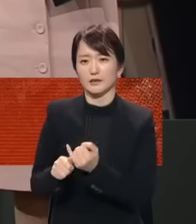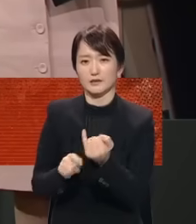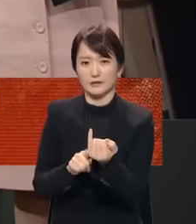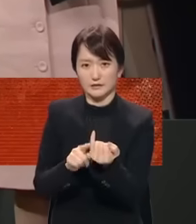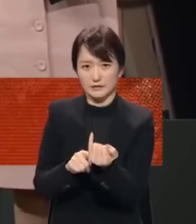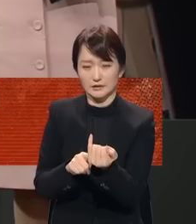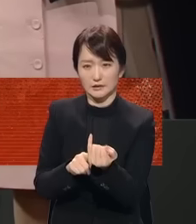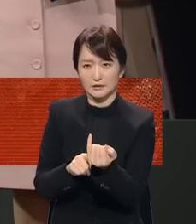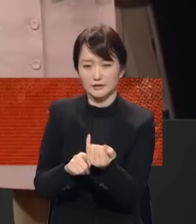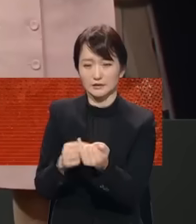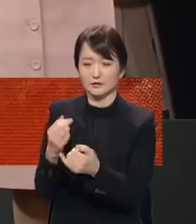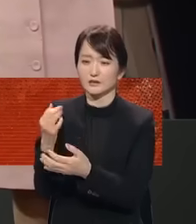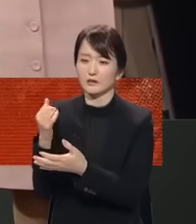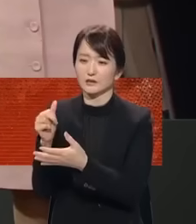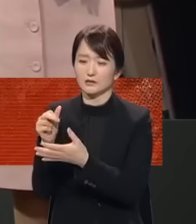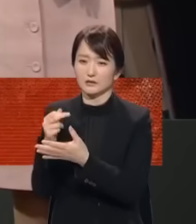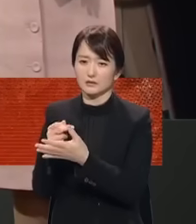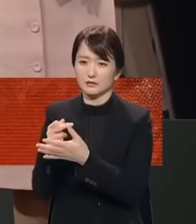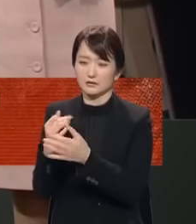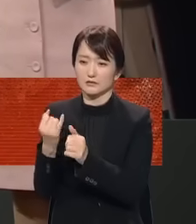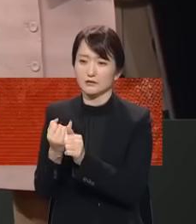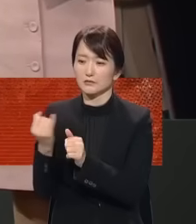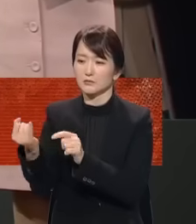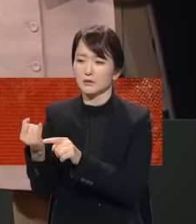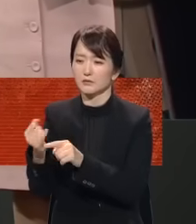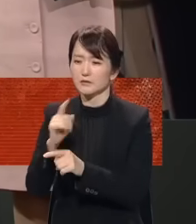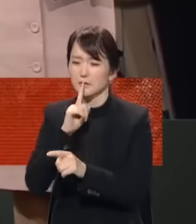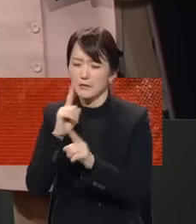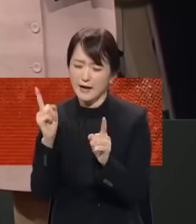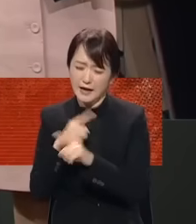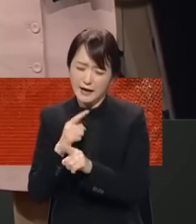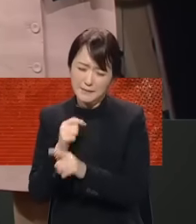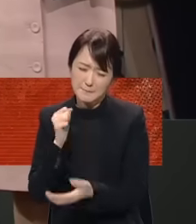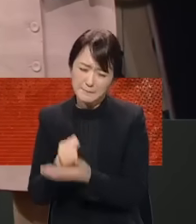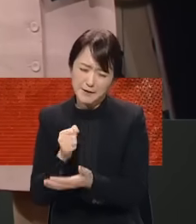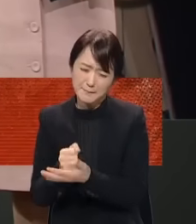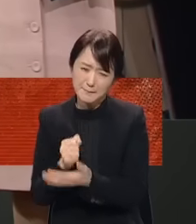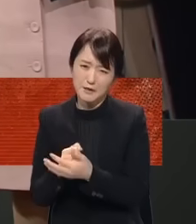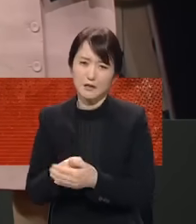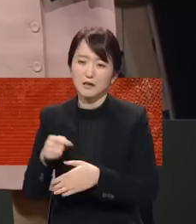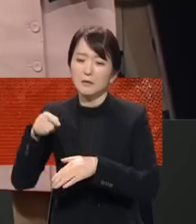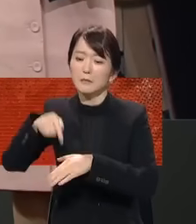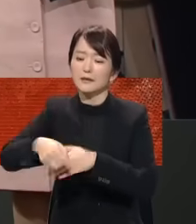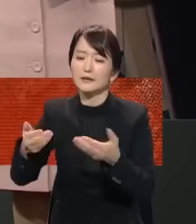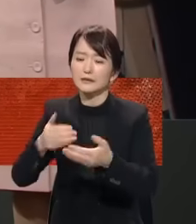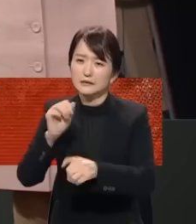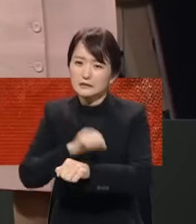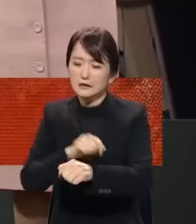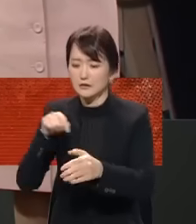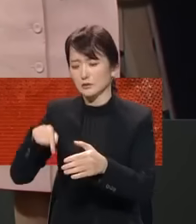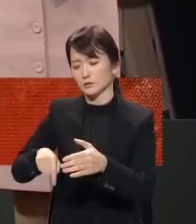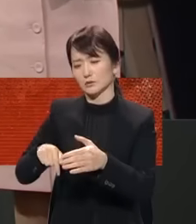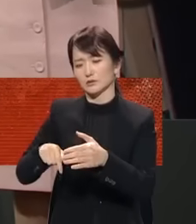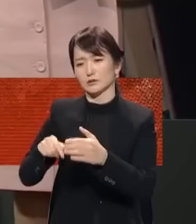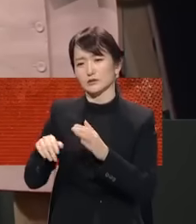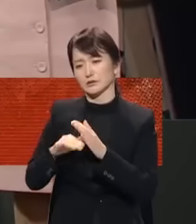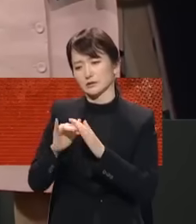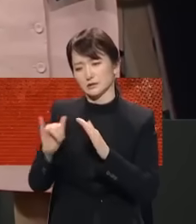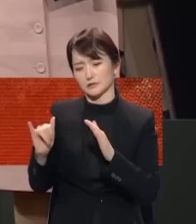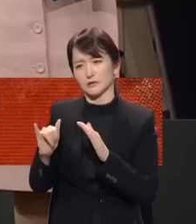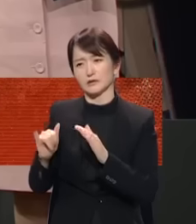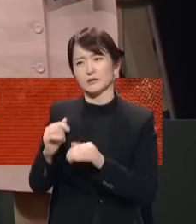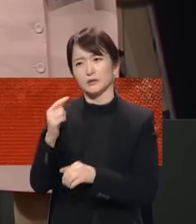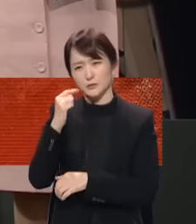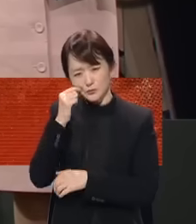합니다. 걔가 바깥님만 잘하지 살림은 영 꽝이더라. 겉만 번지르하지 속은 텅 비어있다라며